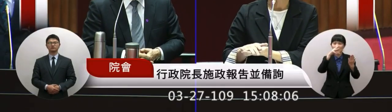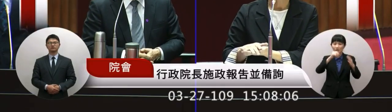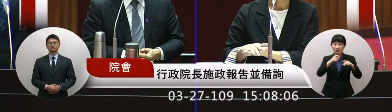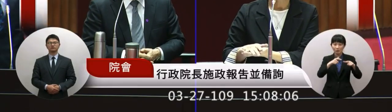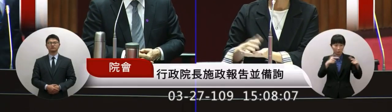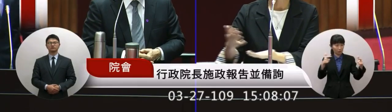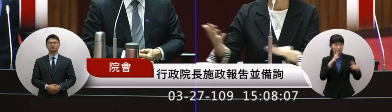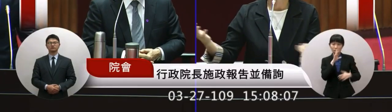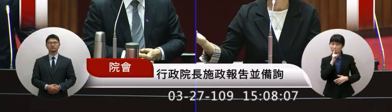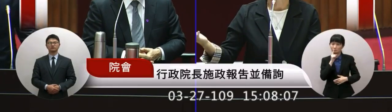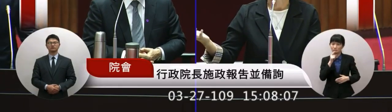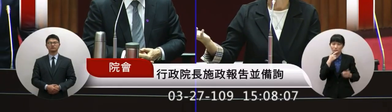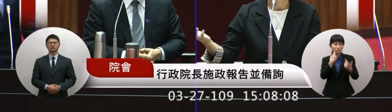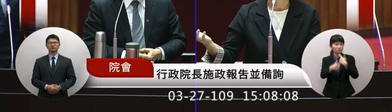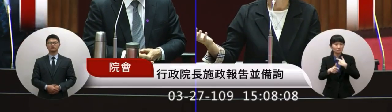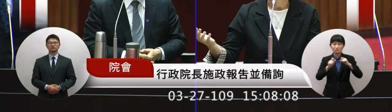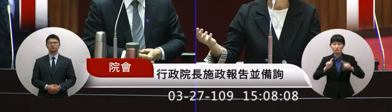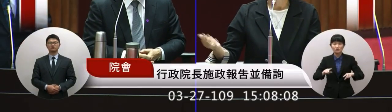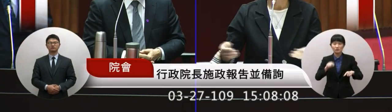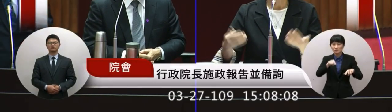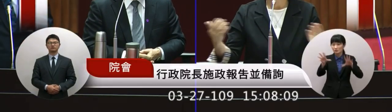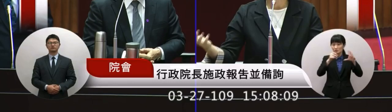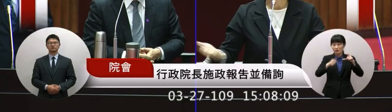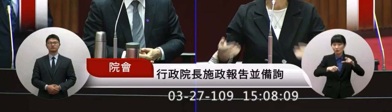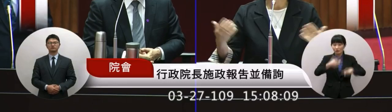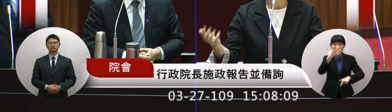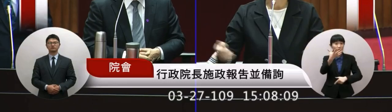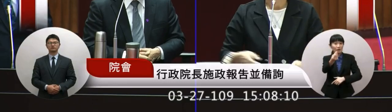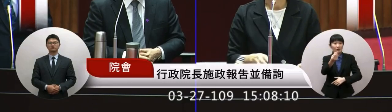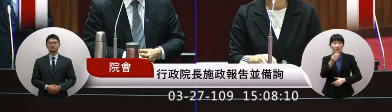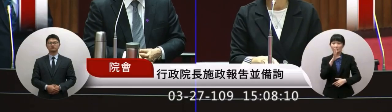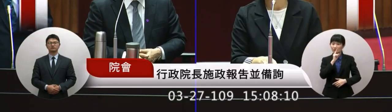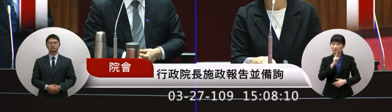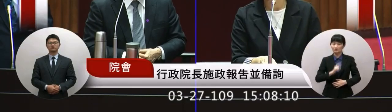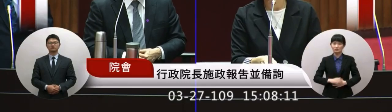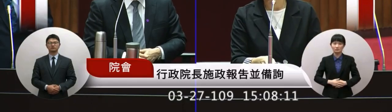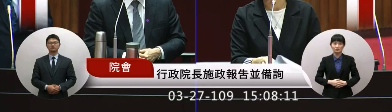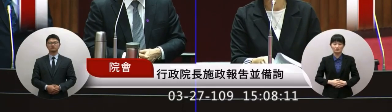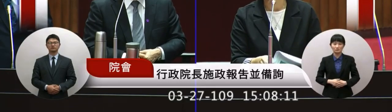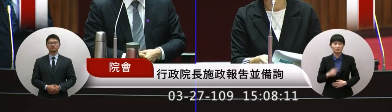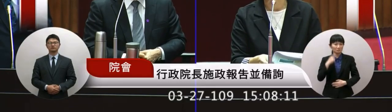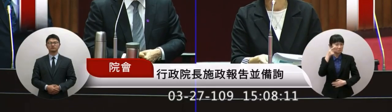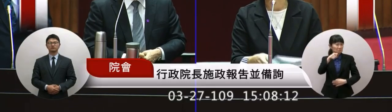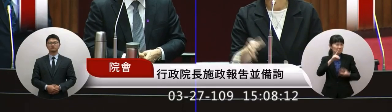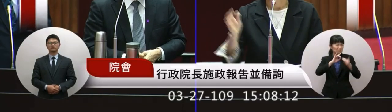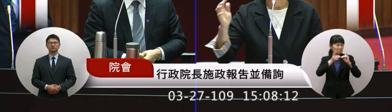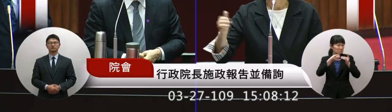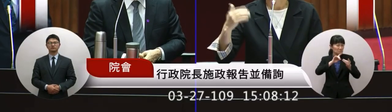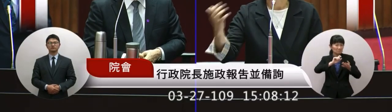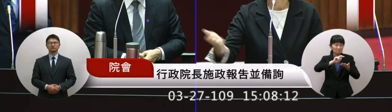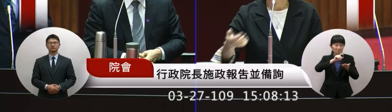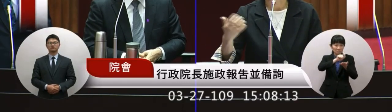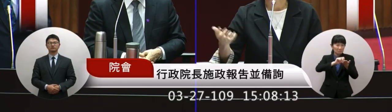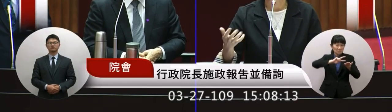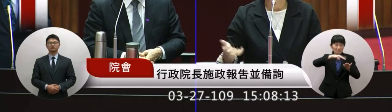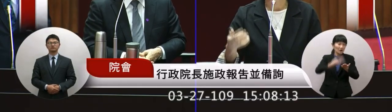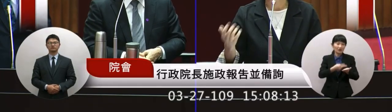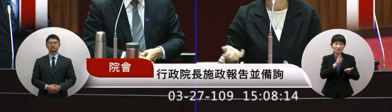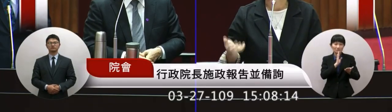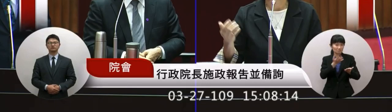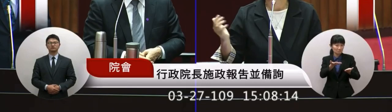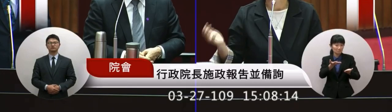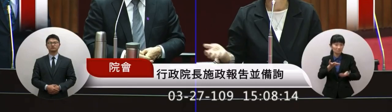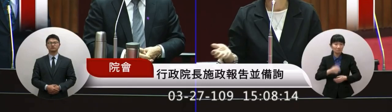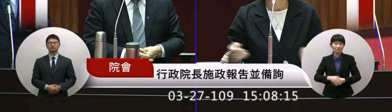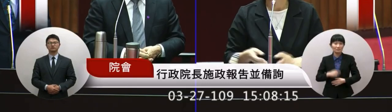开啊，所以就过了。好，那为了避免这样子好像有故意写错的这种水土保持计划的